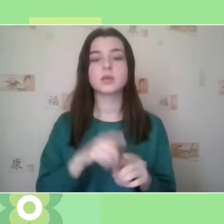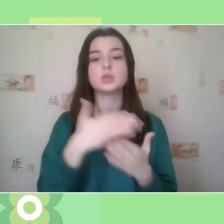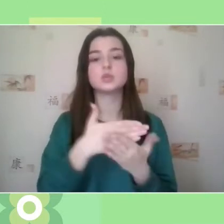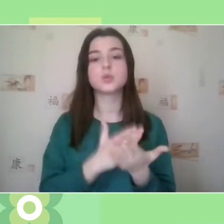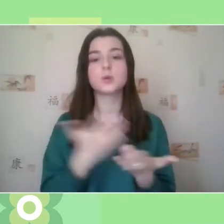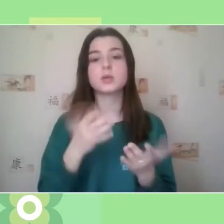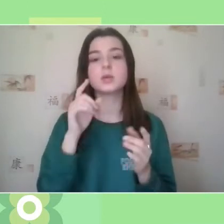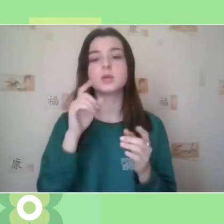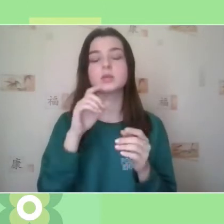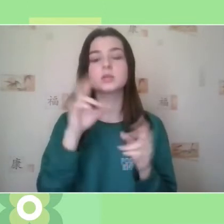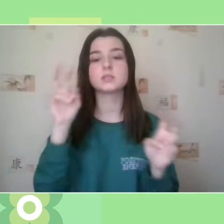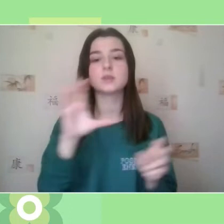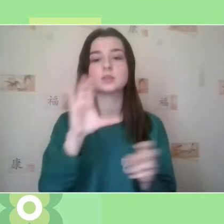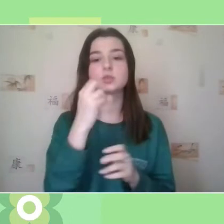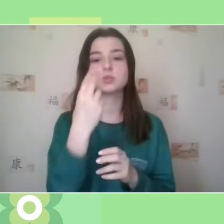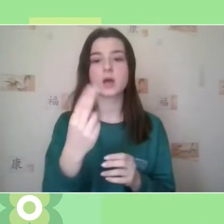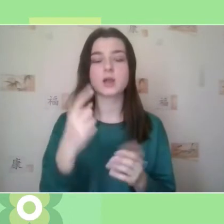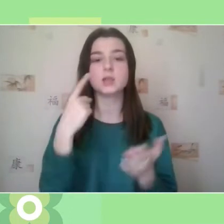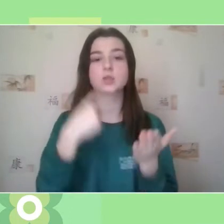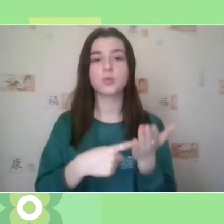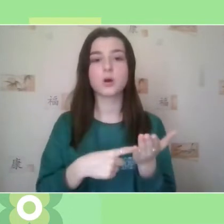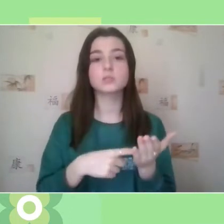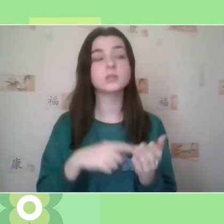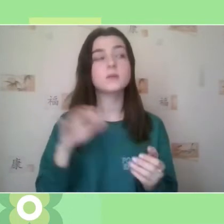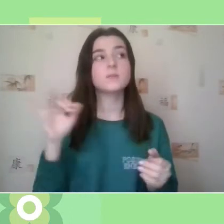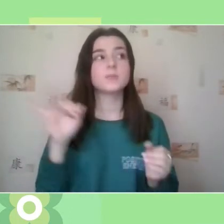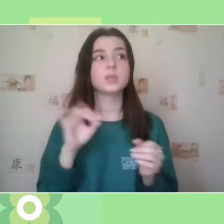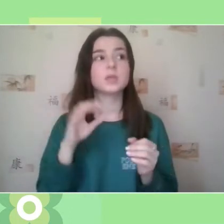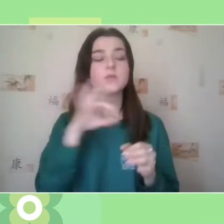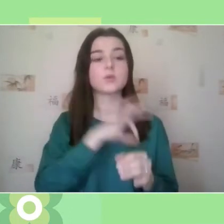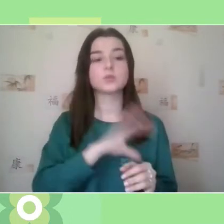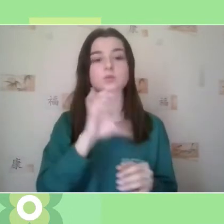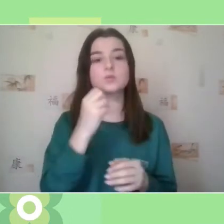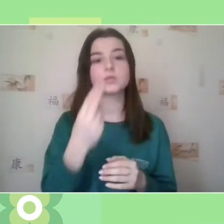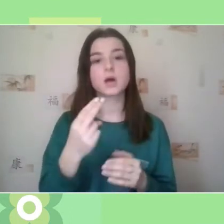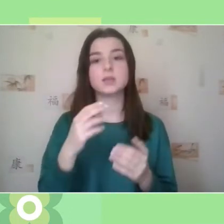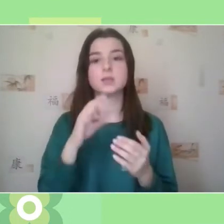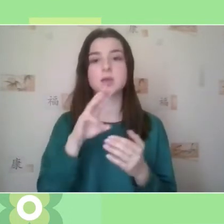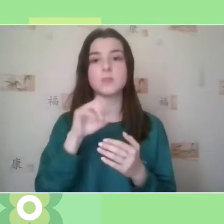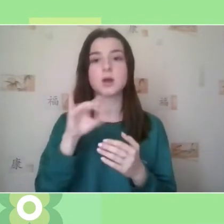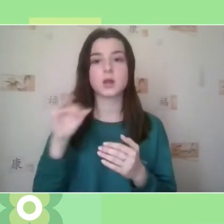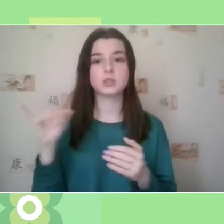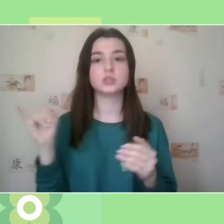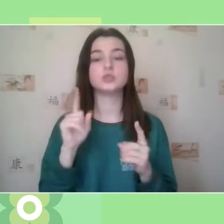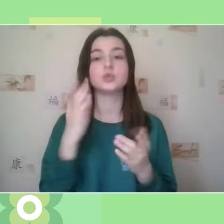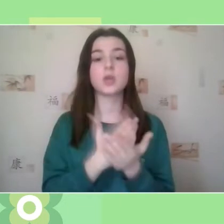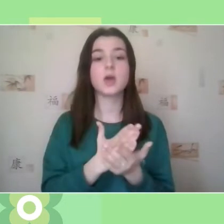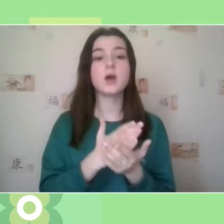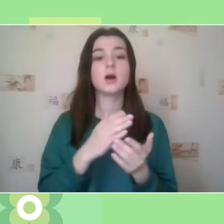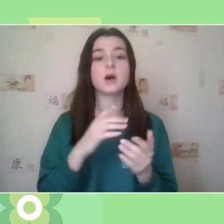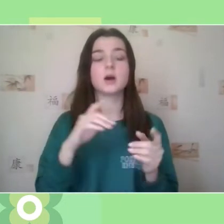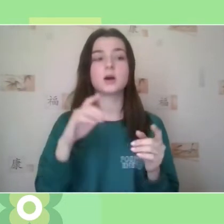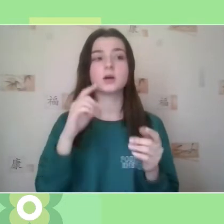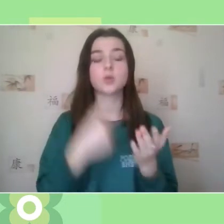доказ. Використовуйте соціальні мережі для того, щоб довести, що є люди, конкретні, живі, реальні, які займаються не